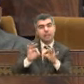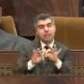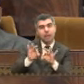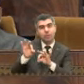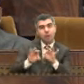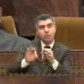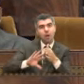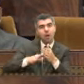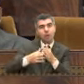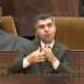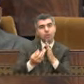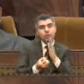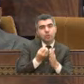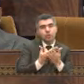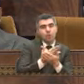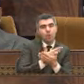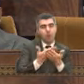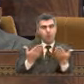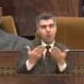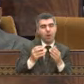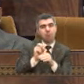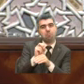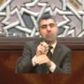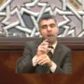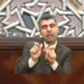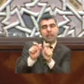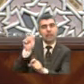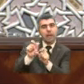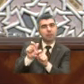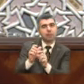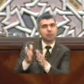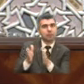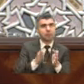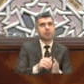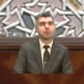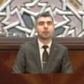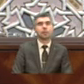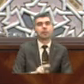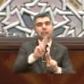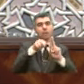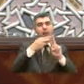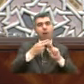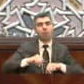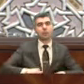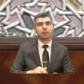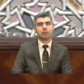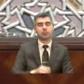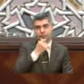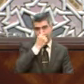لتطوير وتحديث قطاع النقل العمومي للمسافرين، شكرا. كلمة للسيد الوزير الجواب، تفضلوا.